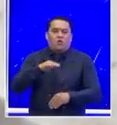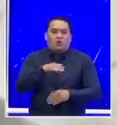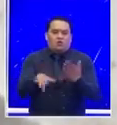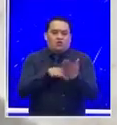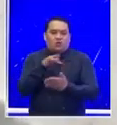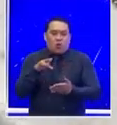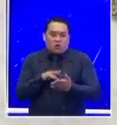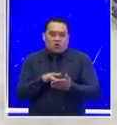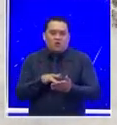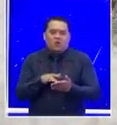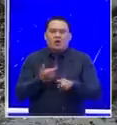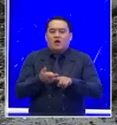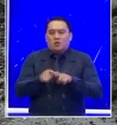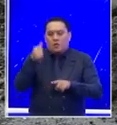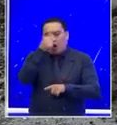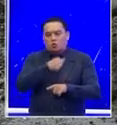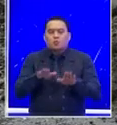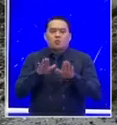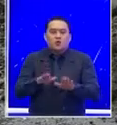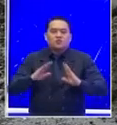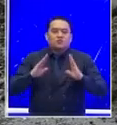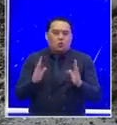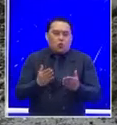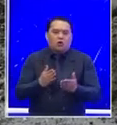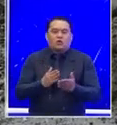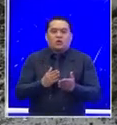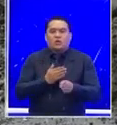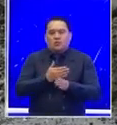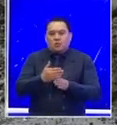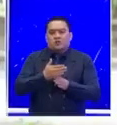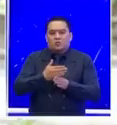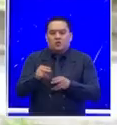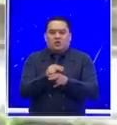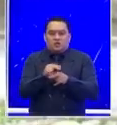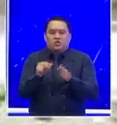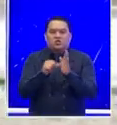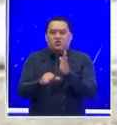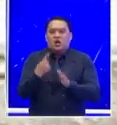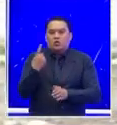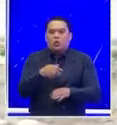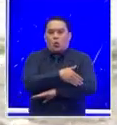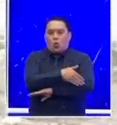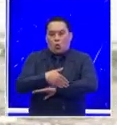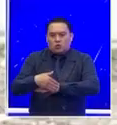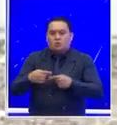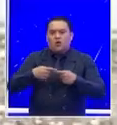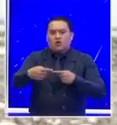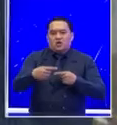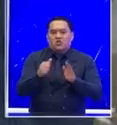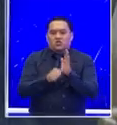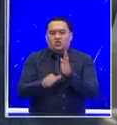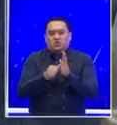городских артерий. В этом году, по словам местных властей, ситуация будет частично исправлена. На 61 улице общей протяженностью